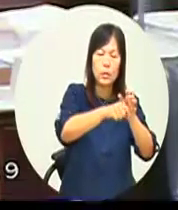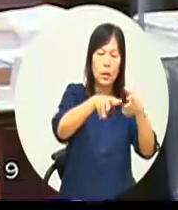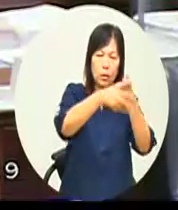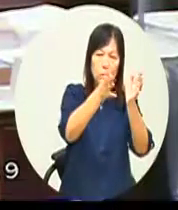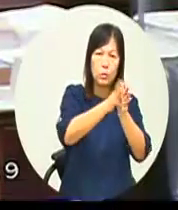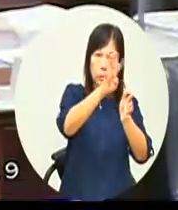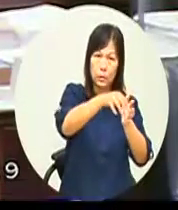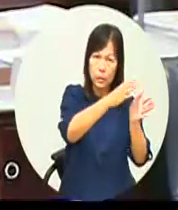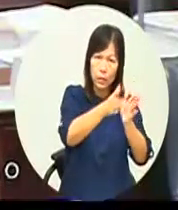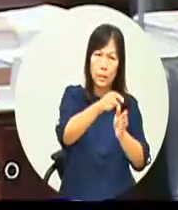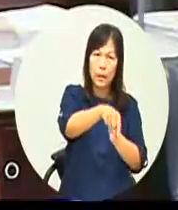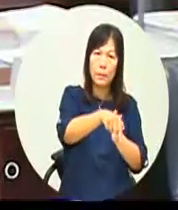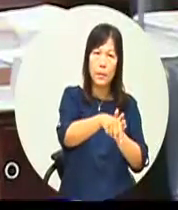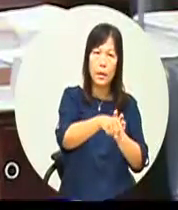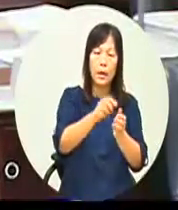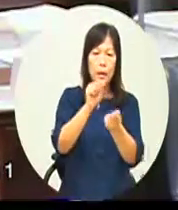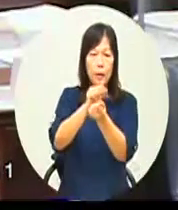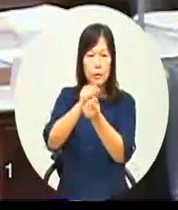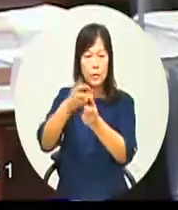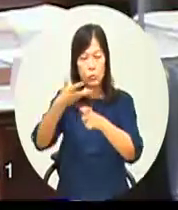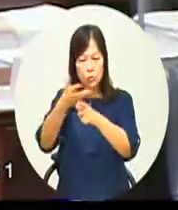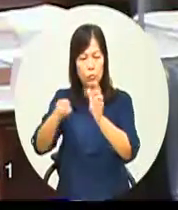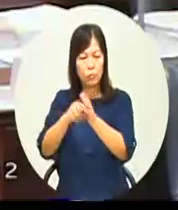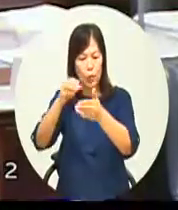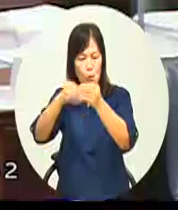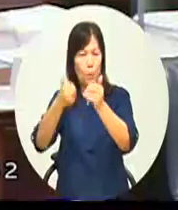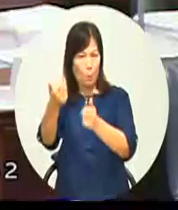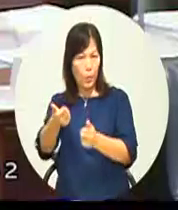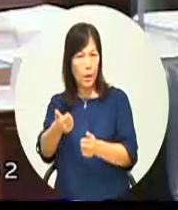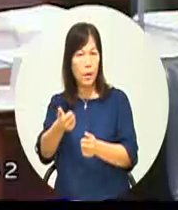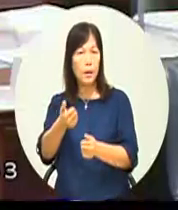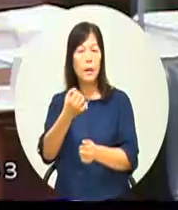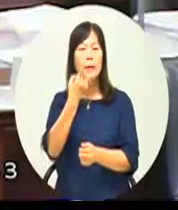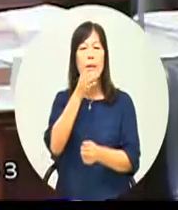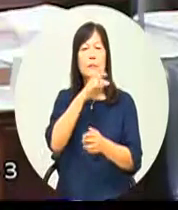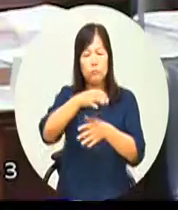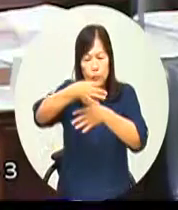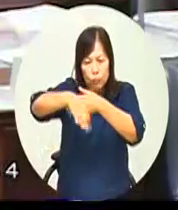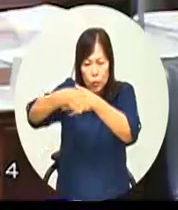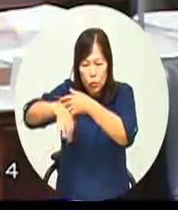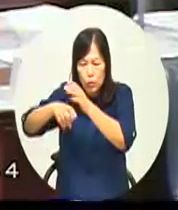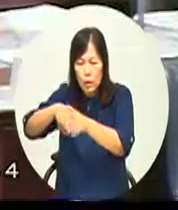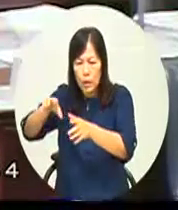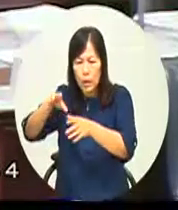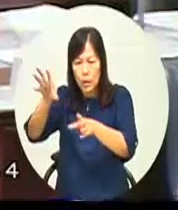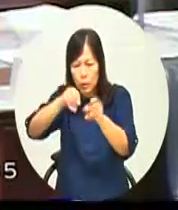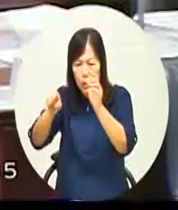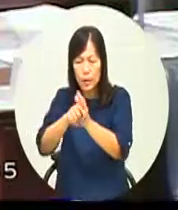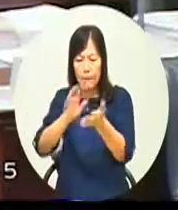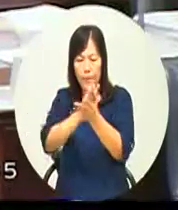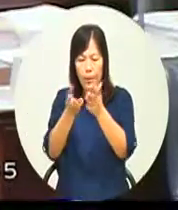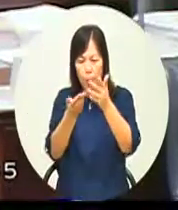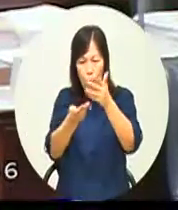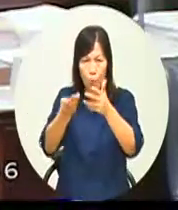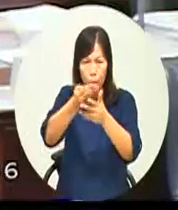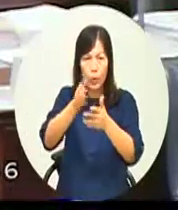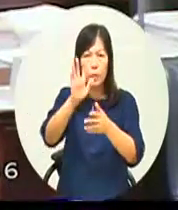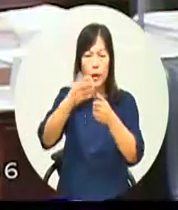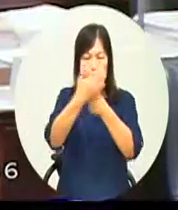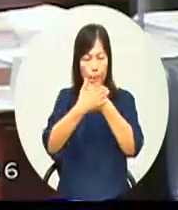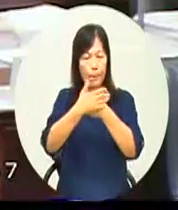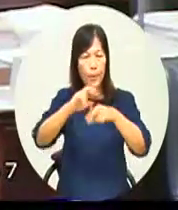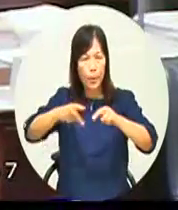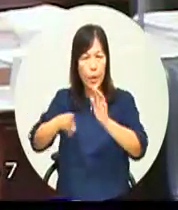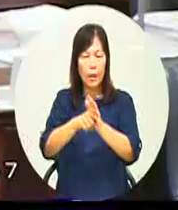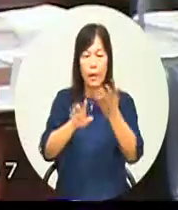边，其实澄清湖这边的条件真的很好，可是真的是缺了一些资源把它升级跟维护。像旁边这么好的一个